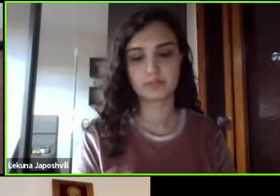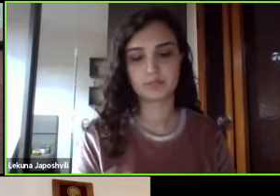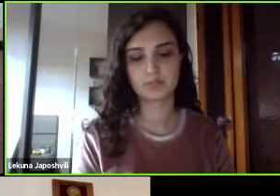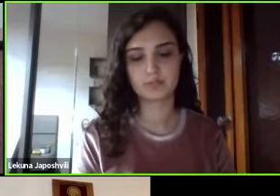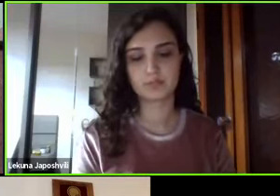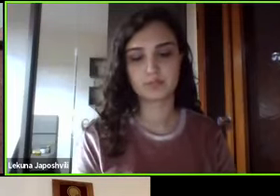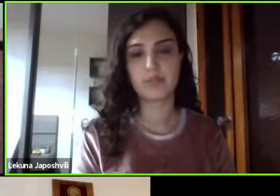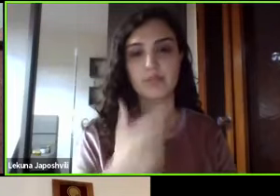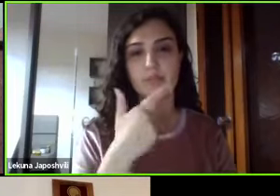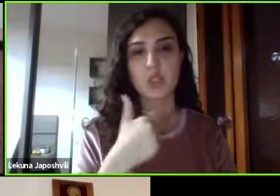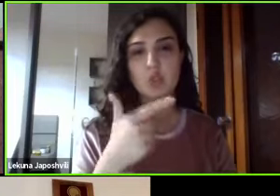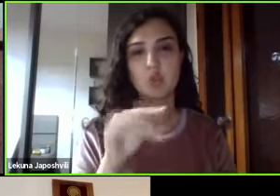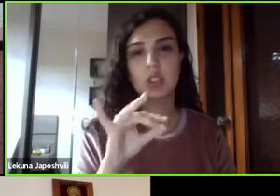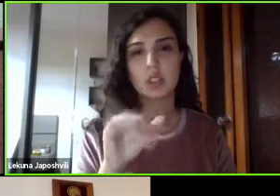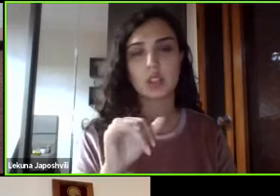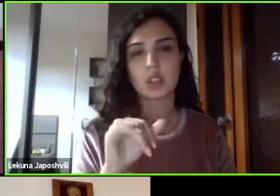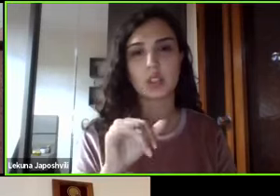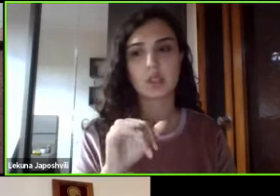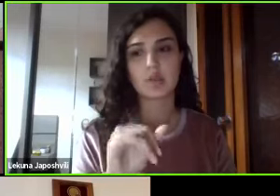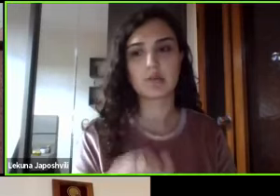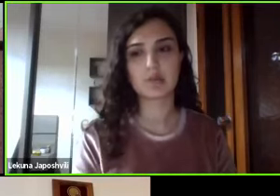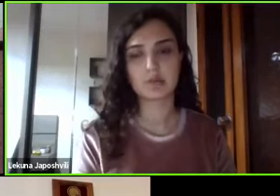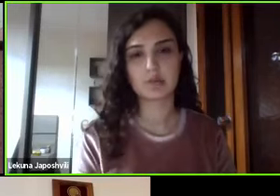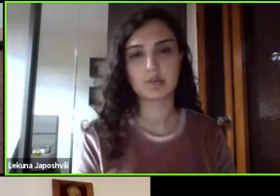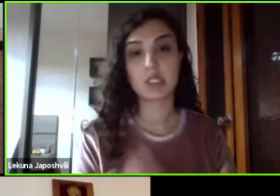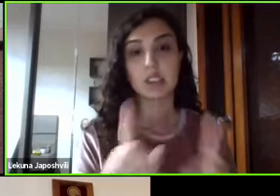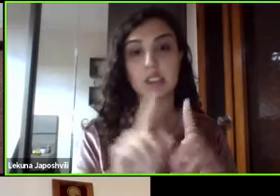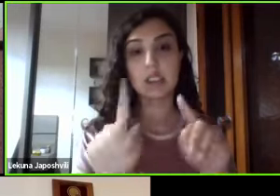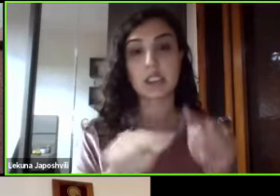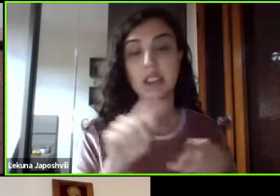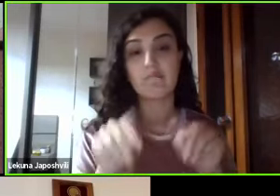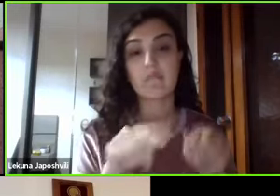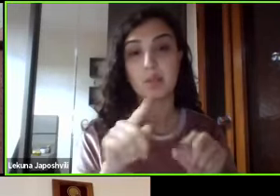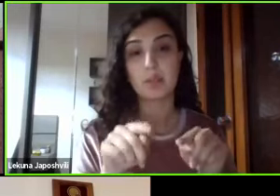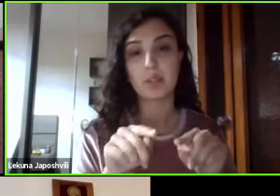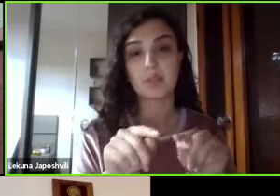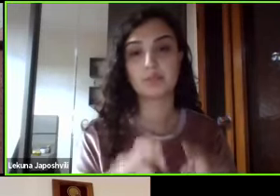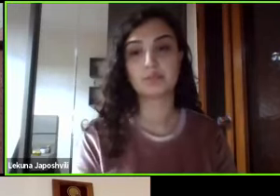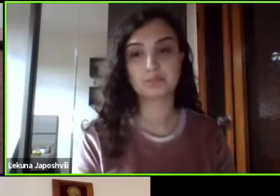ბატონო, სანამ შეგვიყვარს ესეთი კითხვები, ხო?